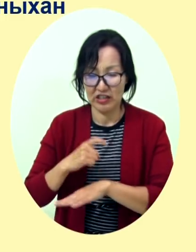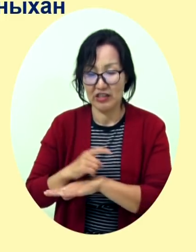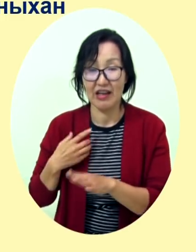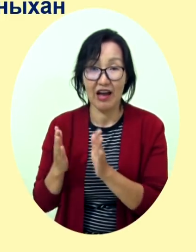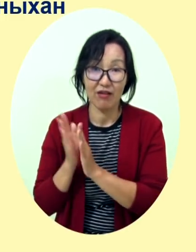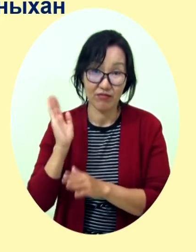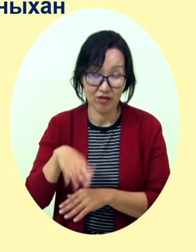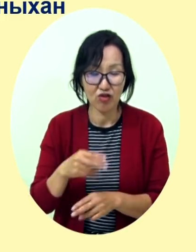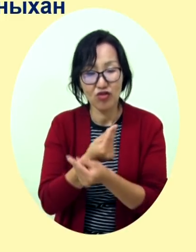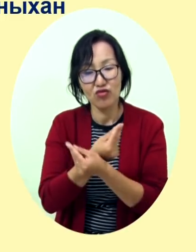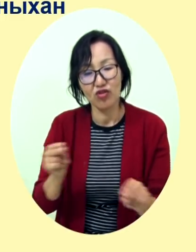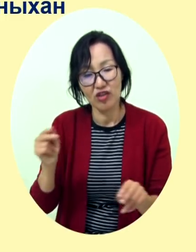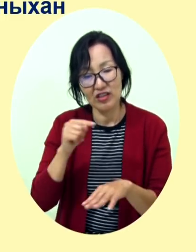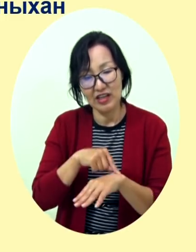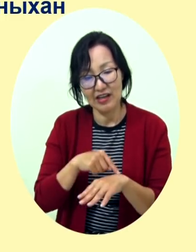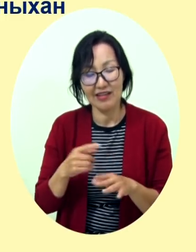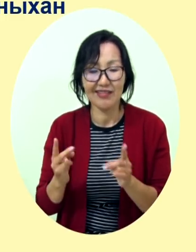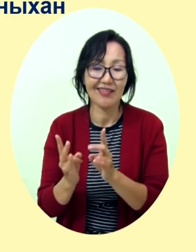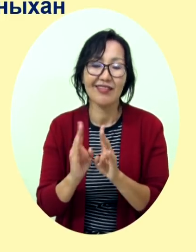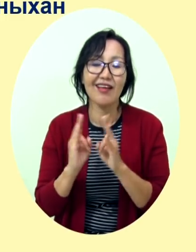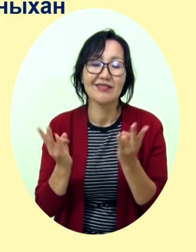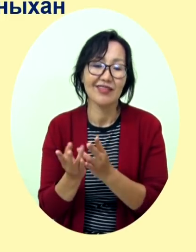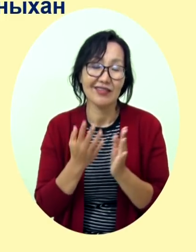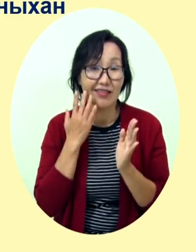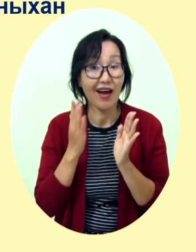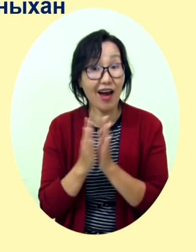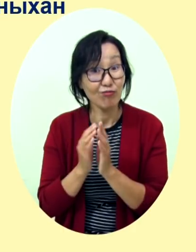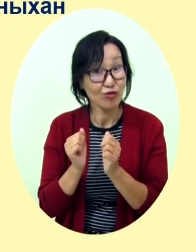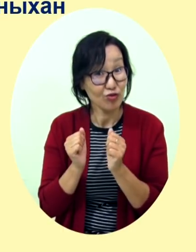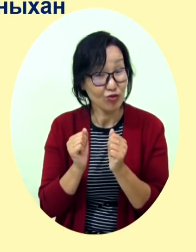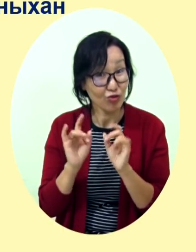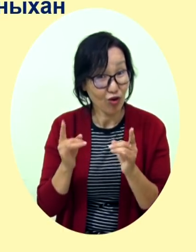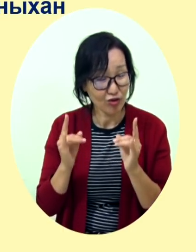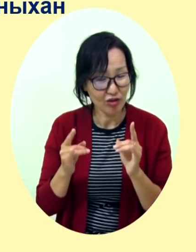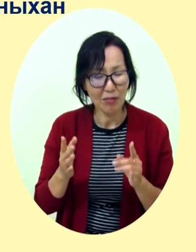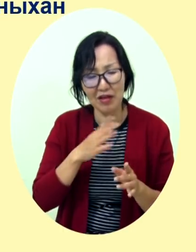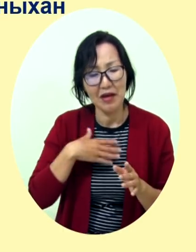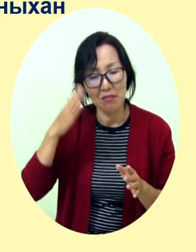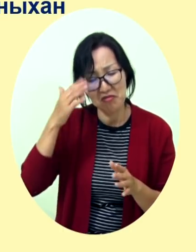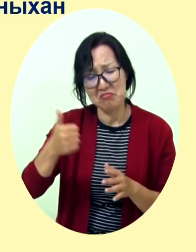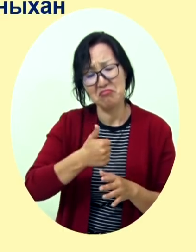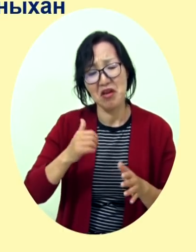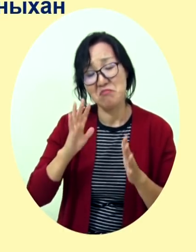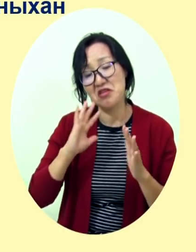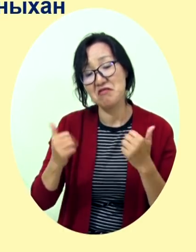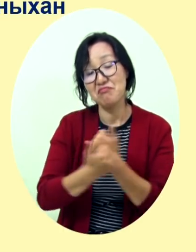хичээлдээ хамт явна. Чөлөөт цагаараа найз нартайгаа тоглодог. Манай байрныхан их эвсэг.